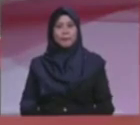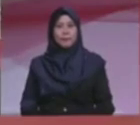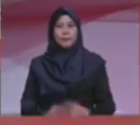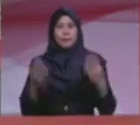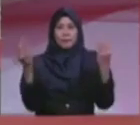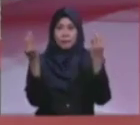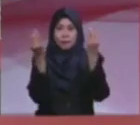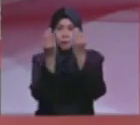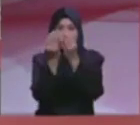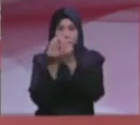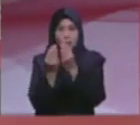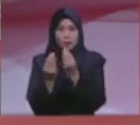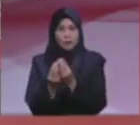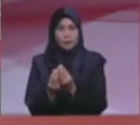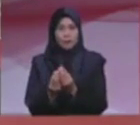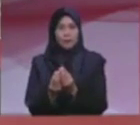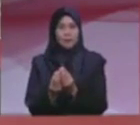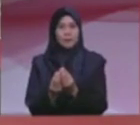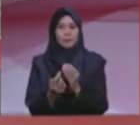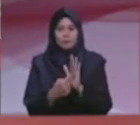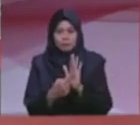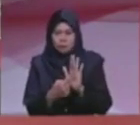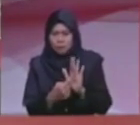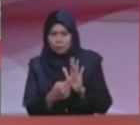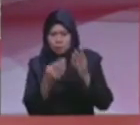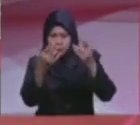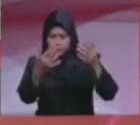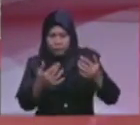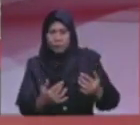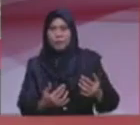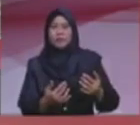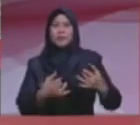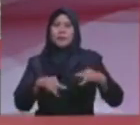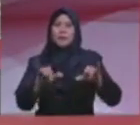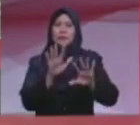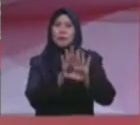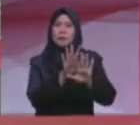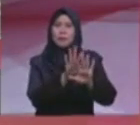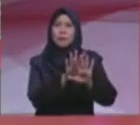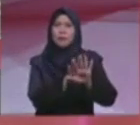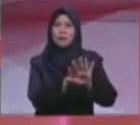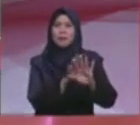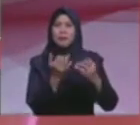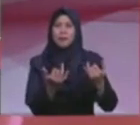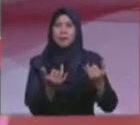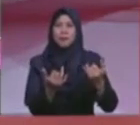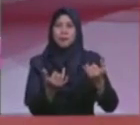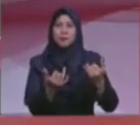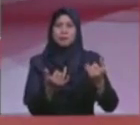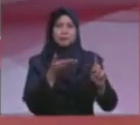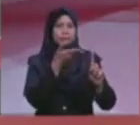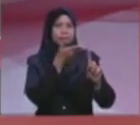Jumlah ini menunjukkan bahawa masih lagi ramai rakyat kita yang